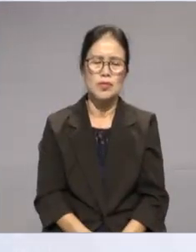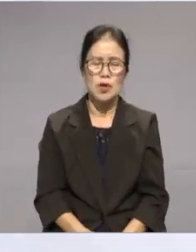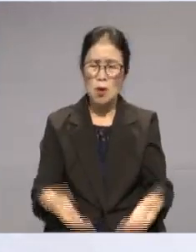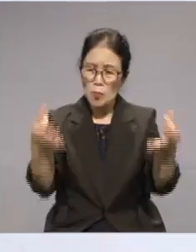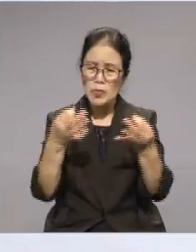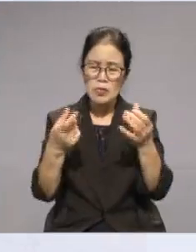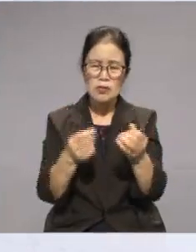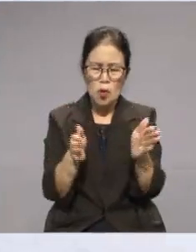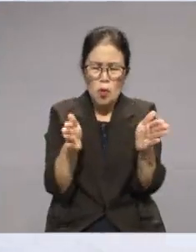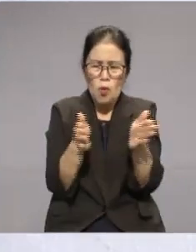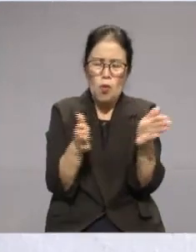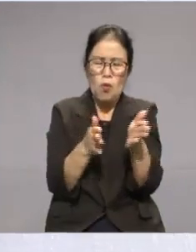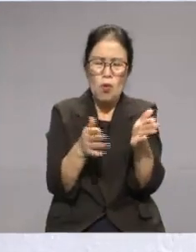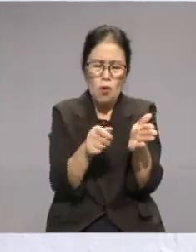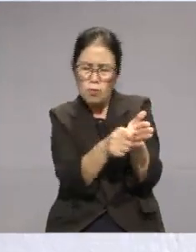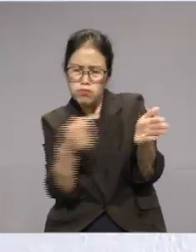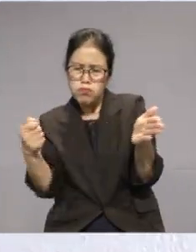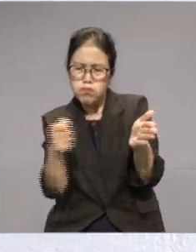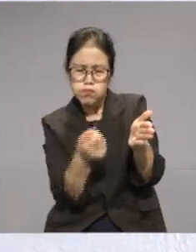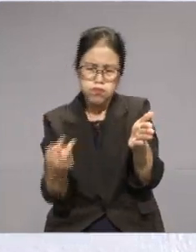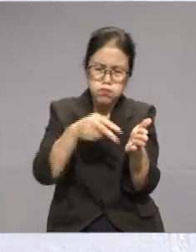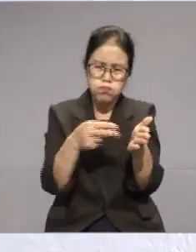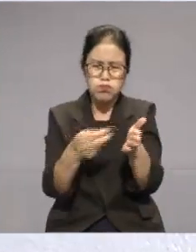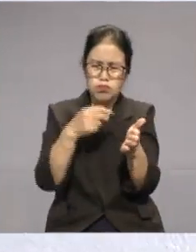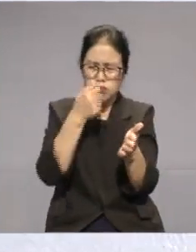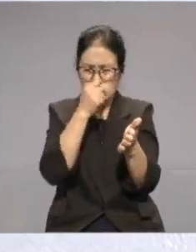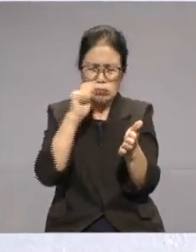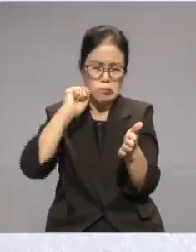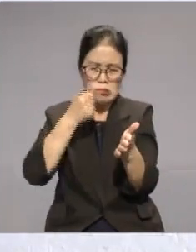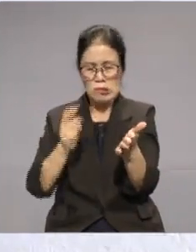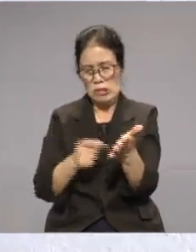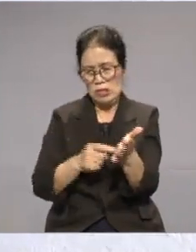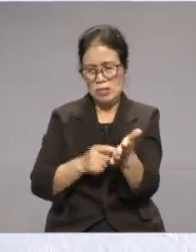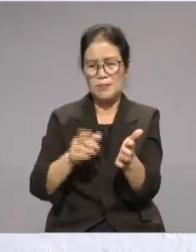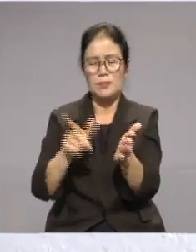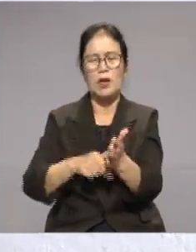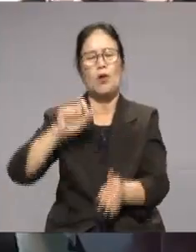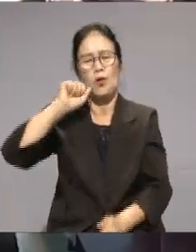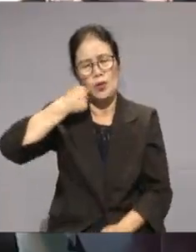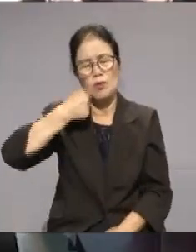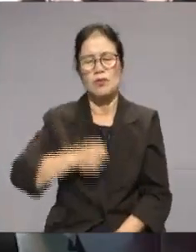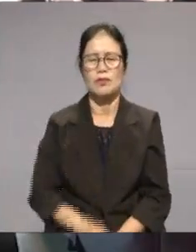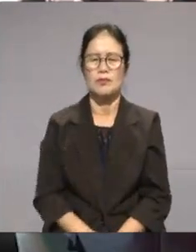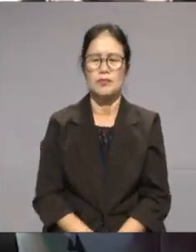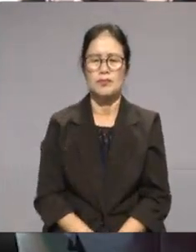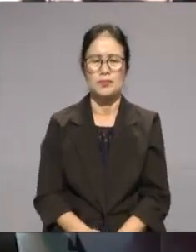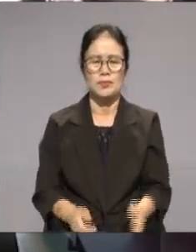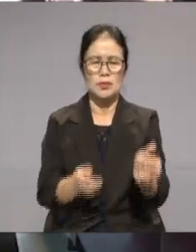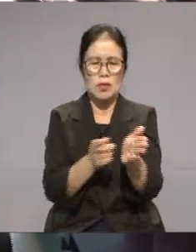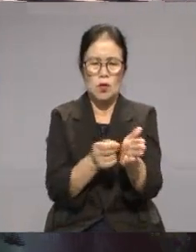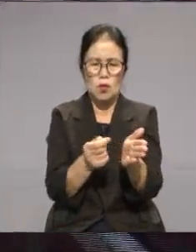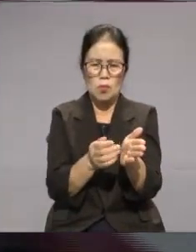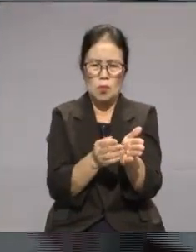보시는 것처럼 공간이 굉장히 비좁아 소방차 탑승조차 쉽지 않은데요. 긴급 출동 시 어려움을 겪기도 합니다. 차를 차고 앞에